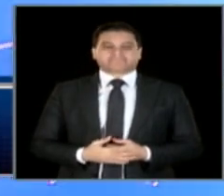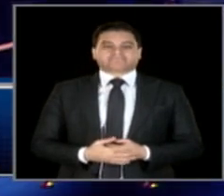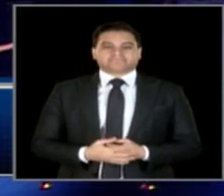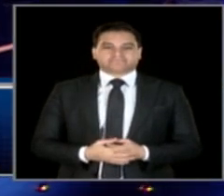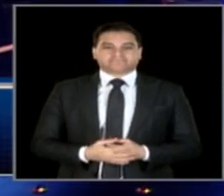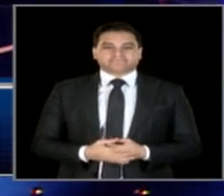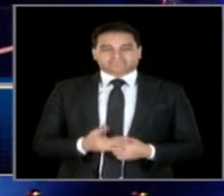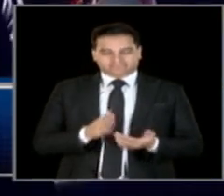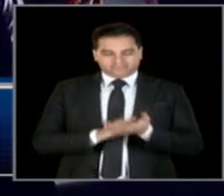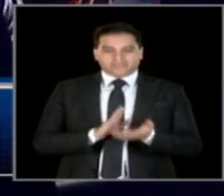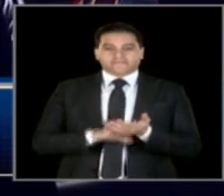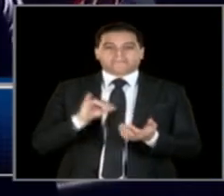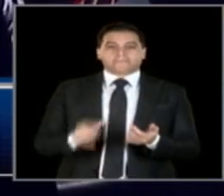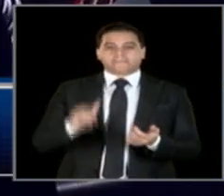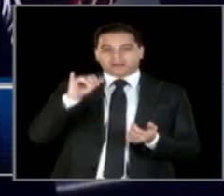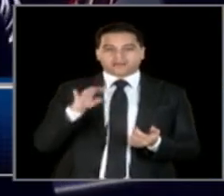برافو يا مايكل.